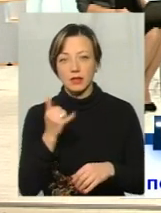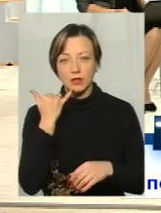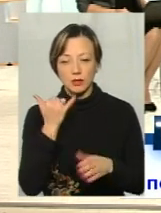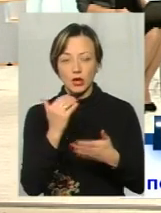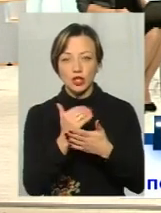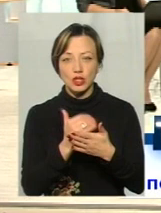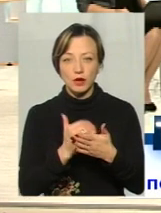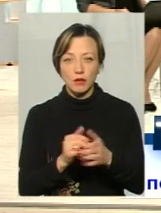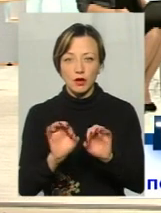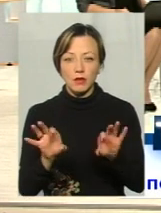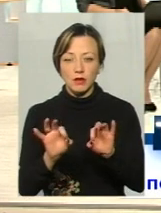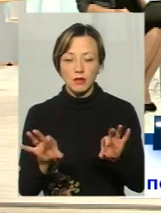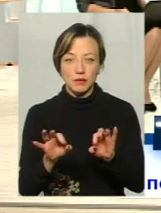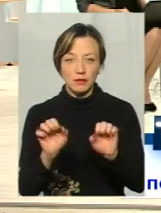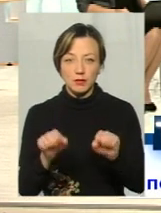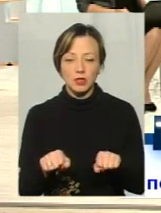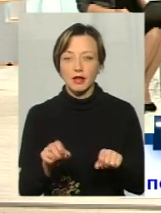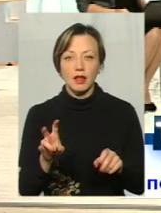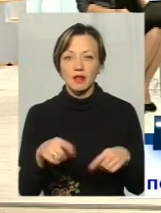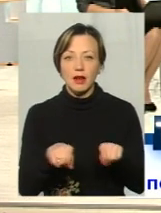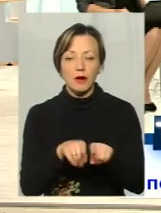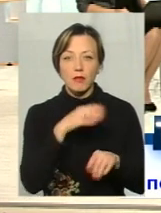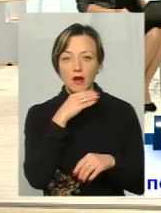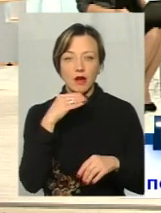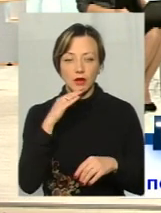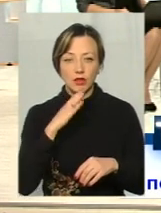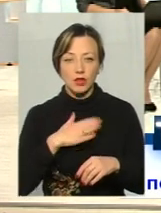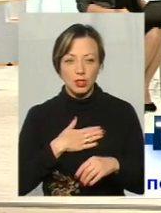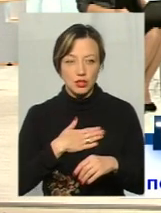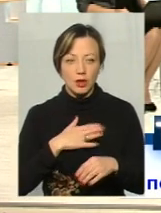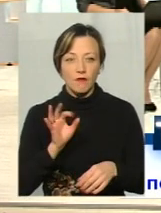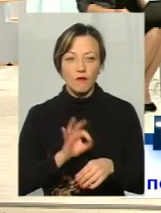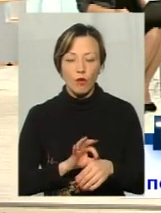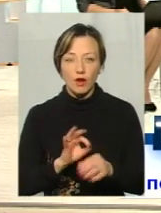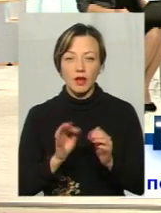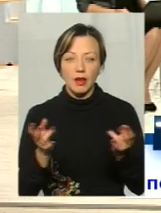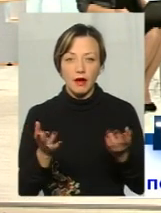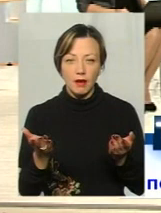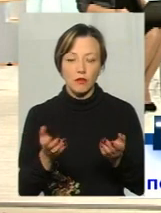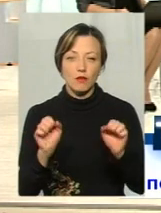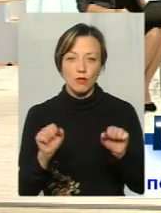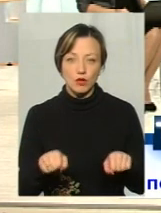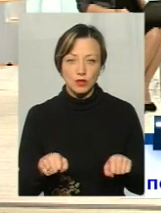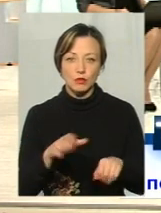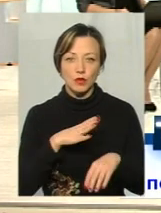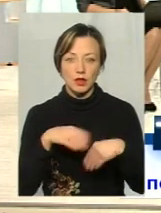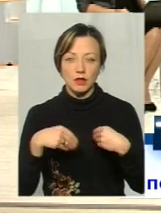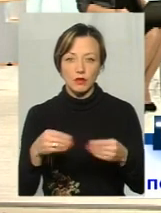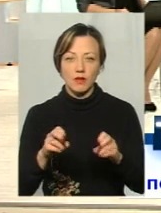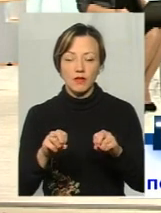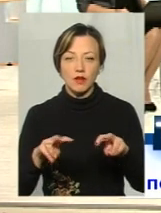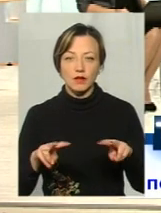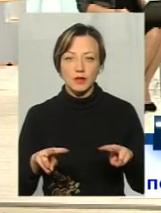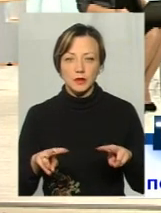телефонному режимі можуть все призначити. Не так уже тих багато наших хворих, яким би можна було би надати